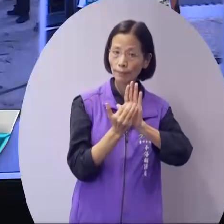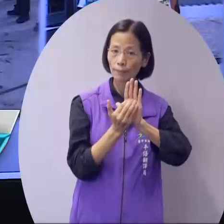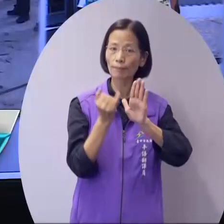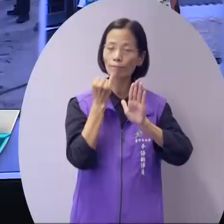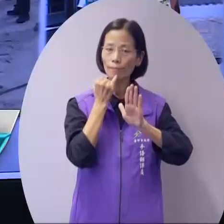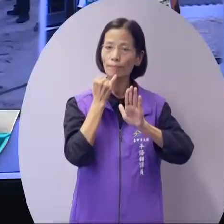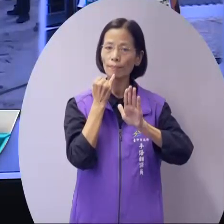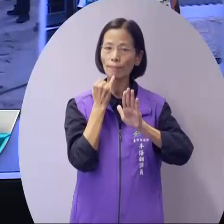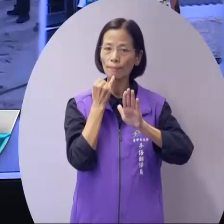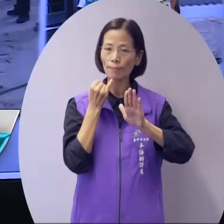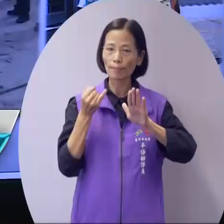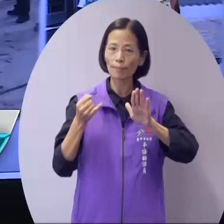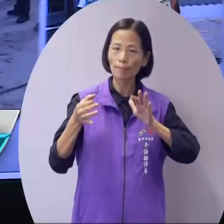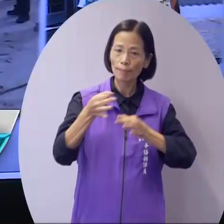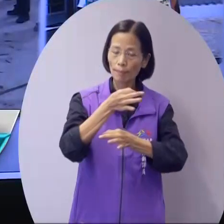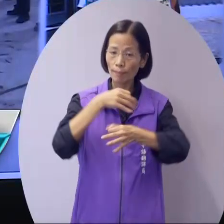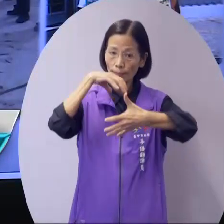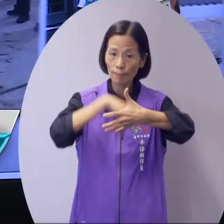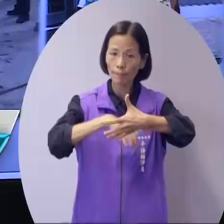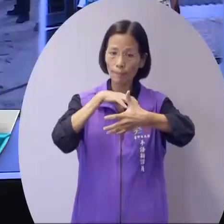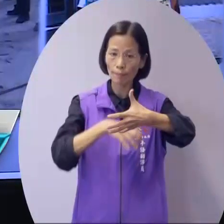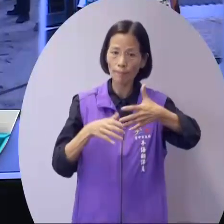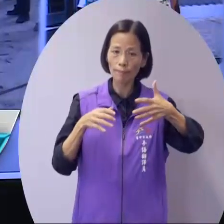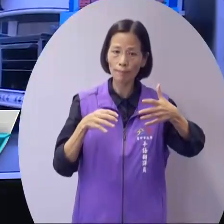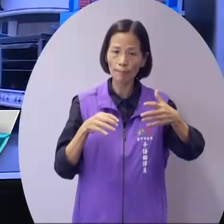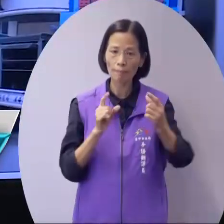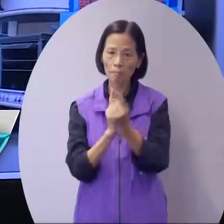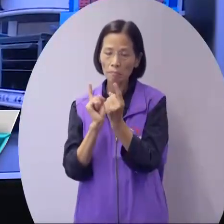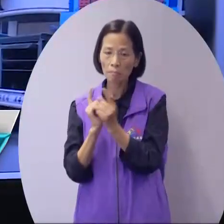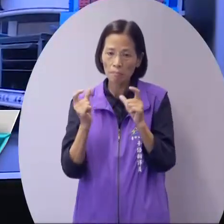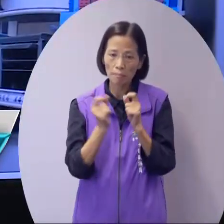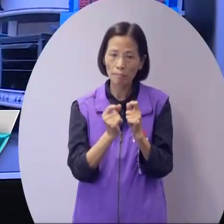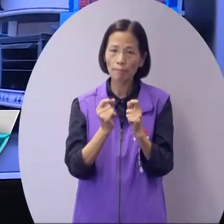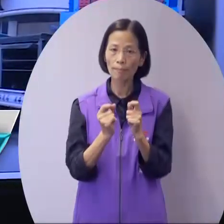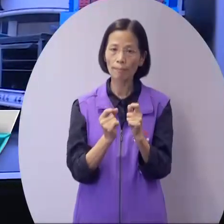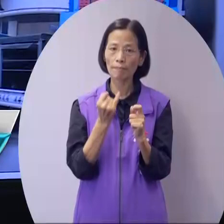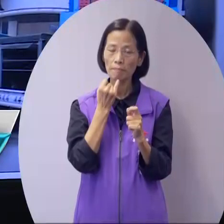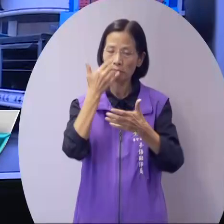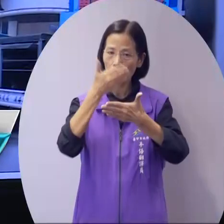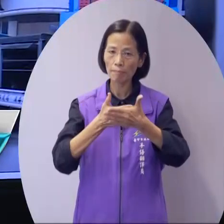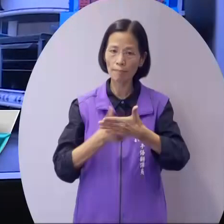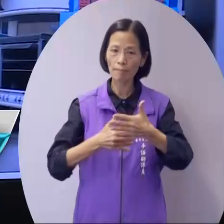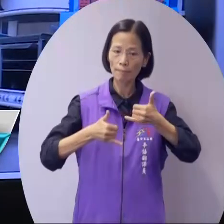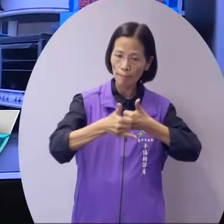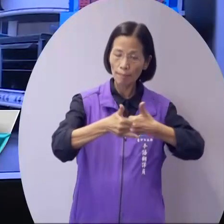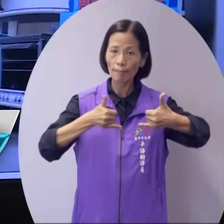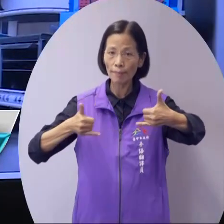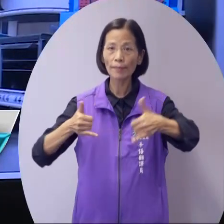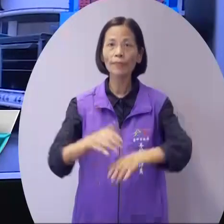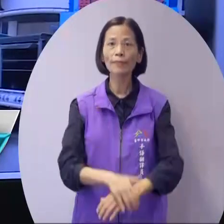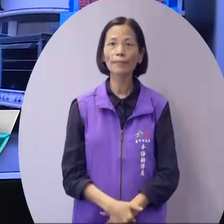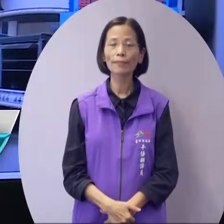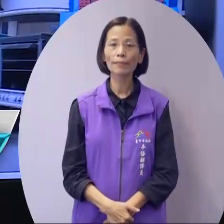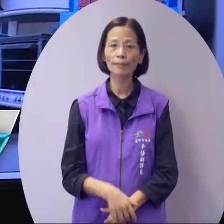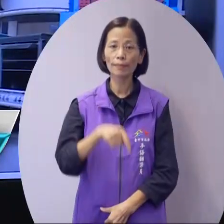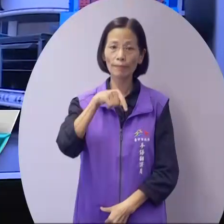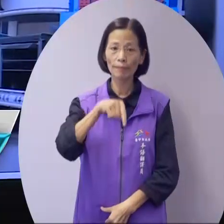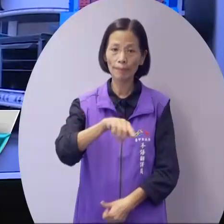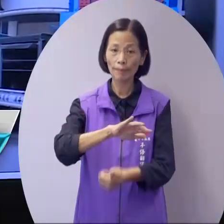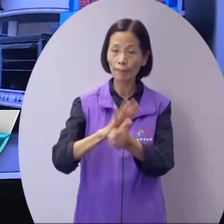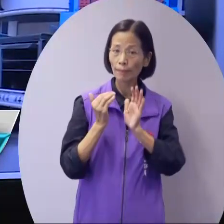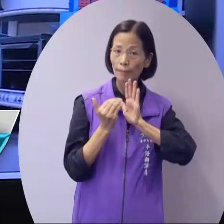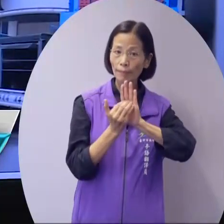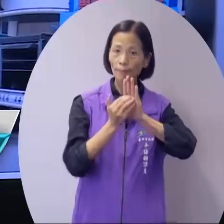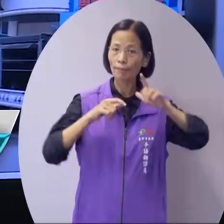可以减少市场的这样的民众的过度的那个，可以保持社交距离的这样的一个。